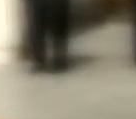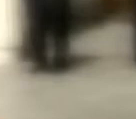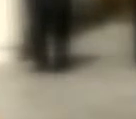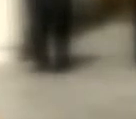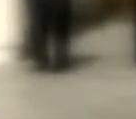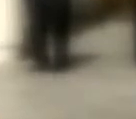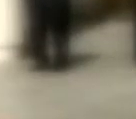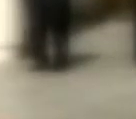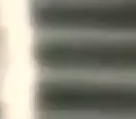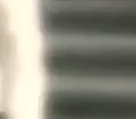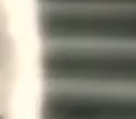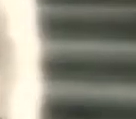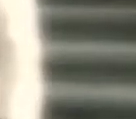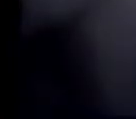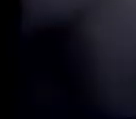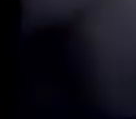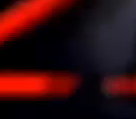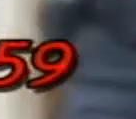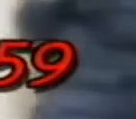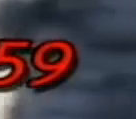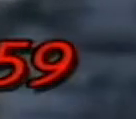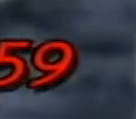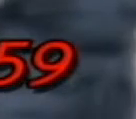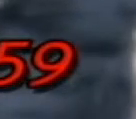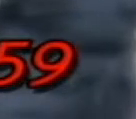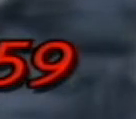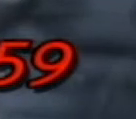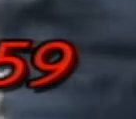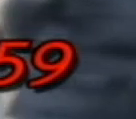นโดยส่งข้อความมาที่หมายเลข ปีแล้วค่ะก ็